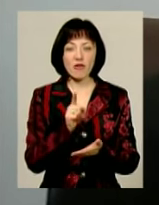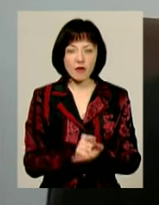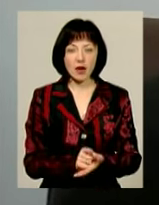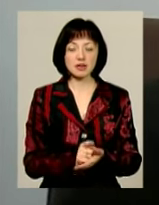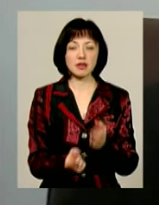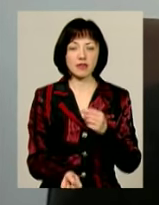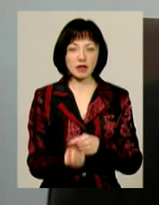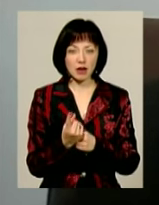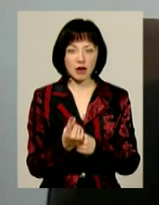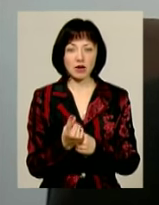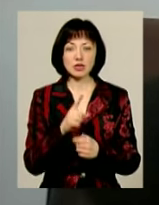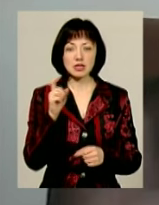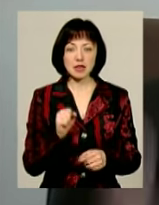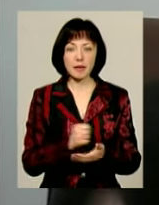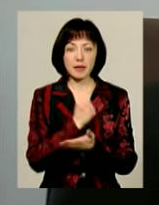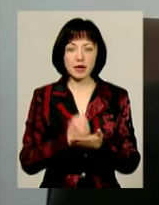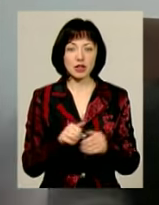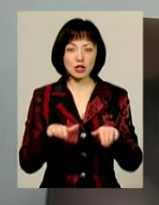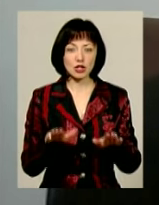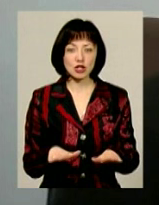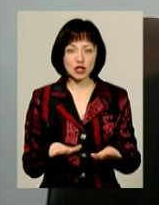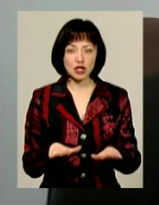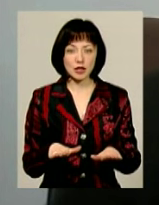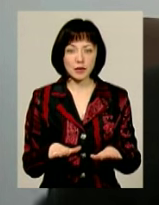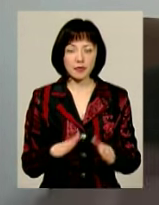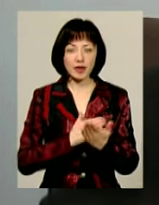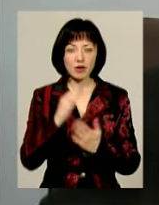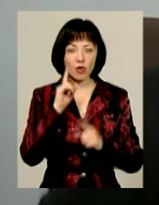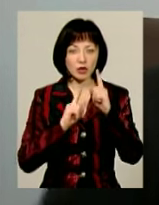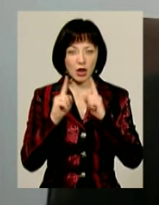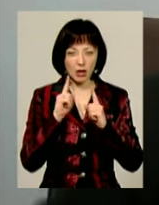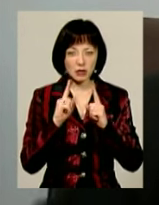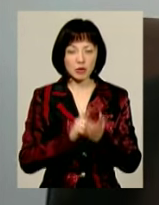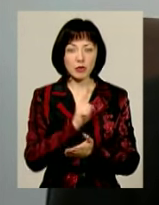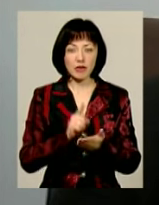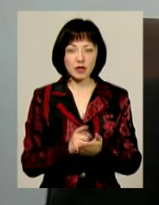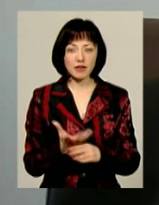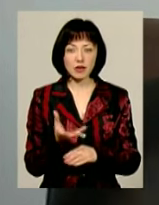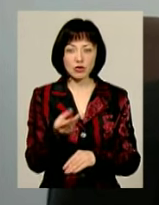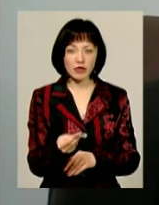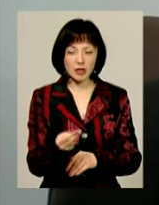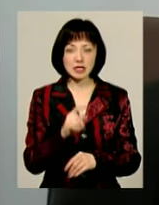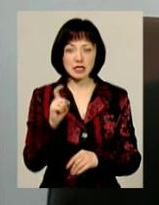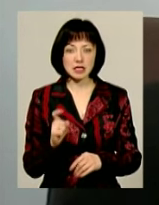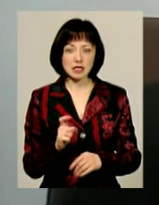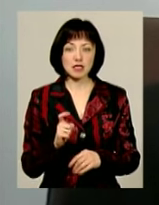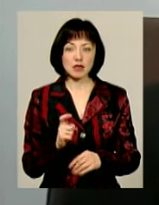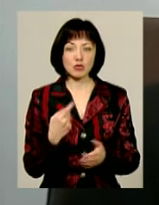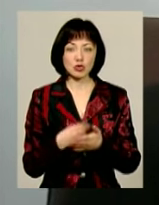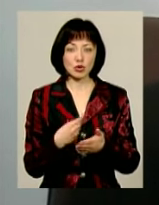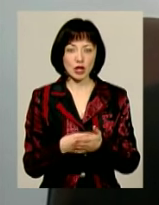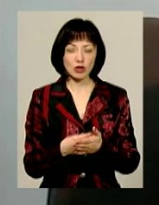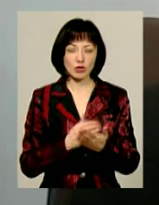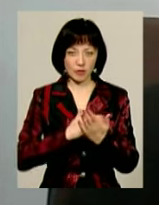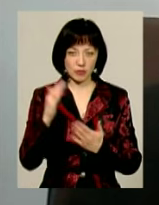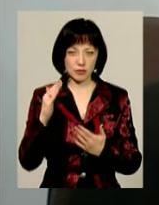які виникають за прийняті рішення Верховної Ради, повинні фінансуватися з відповідного бюджету.